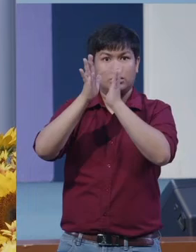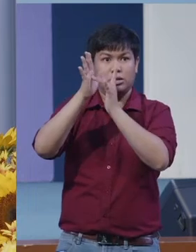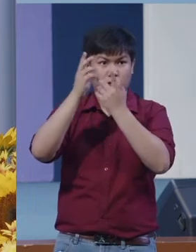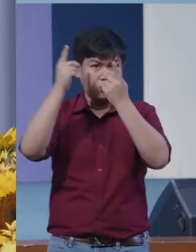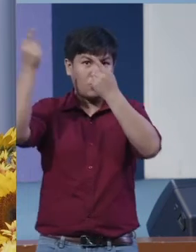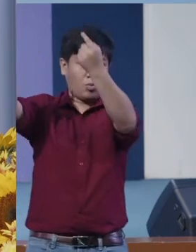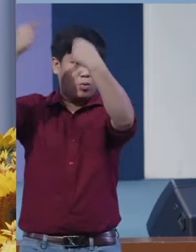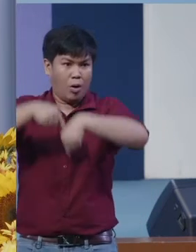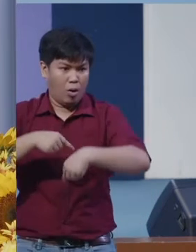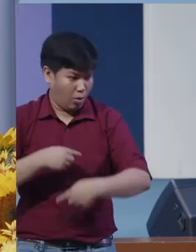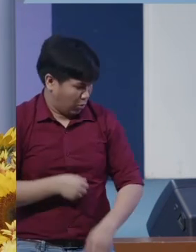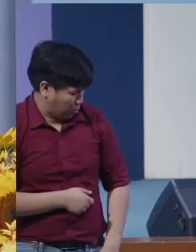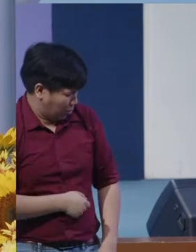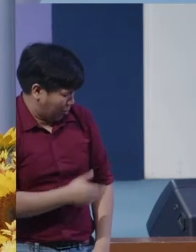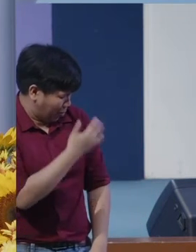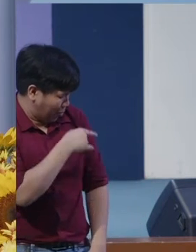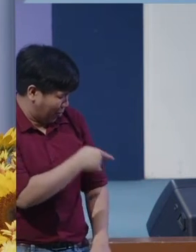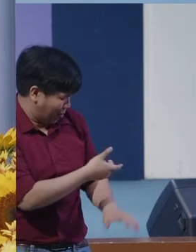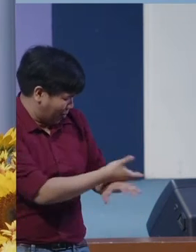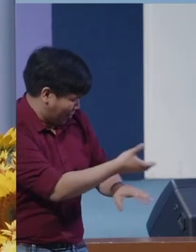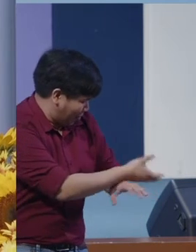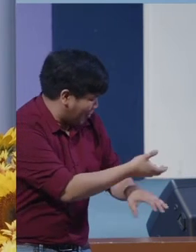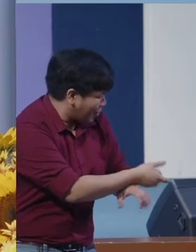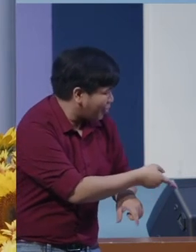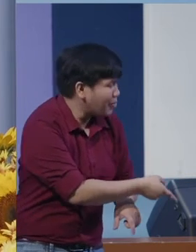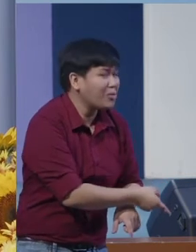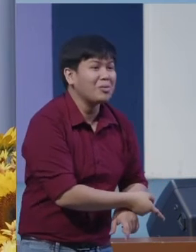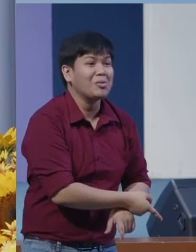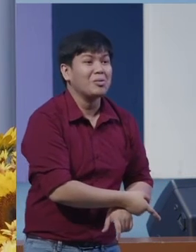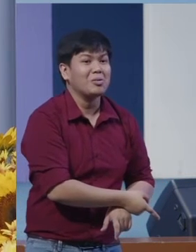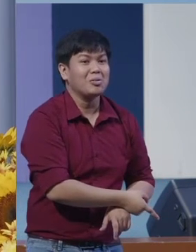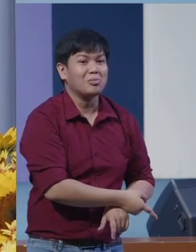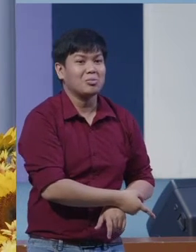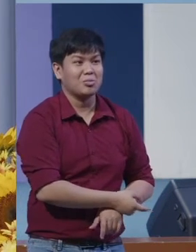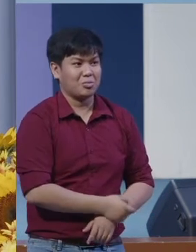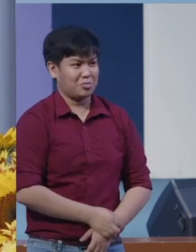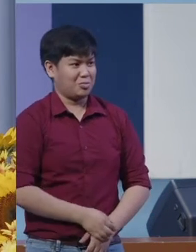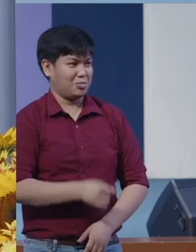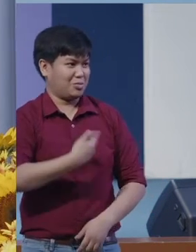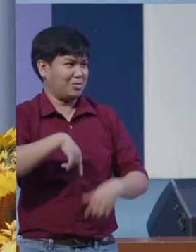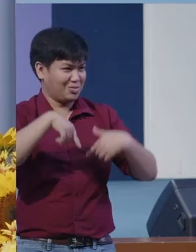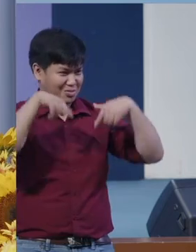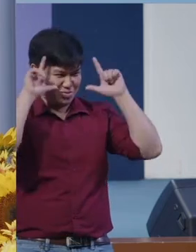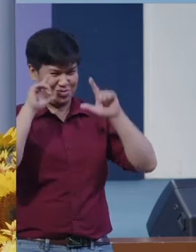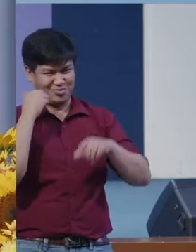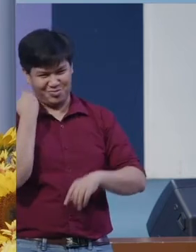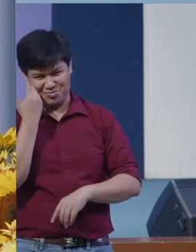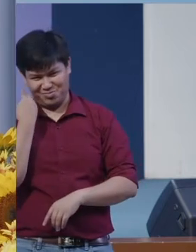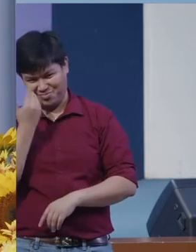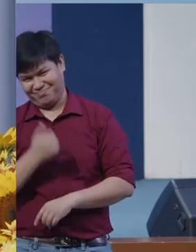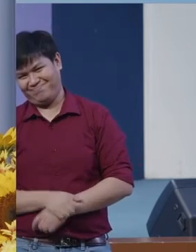ng masasama sa ating kapwa at sa isa't isa. Tayo manalangin.